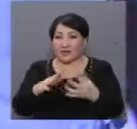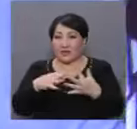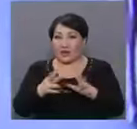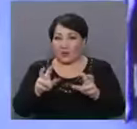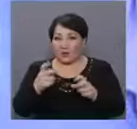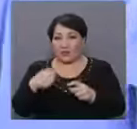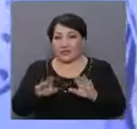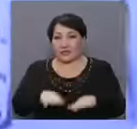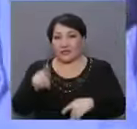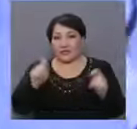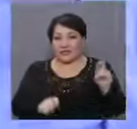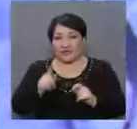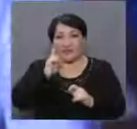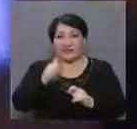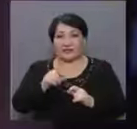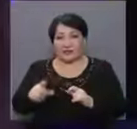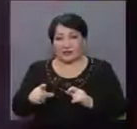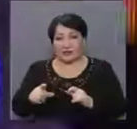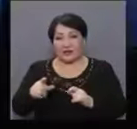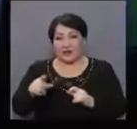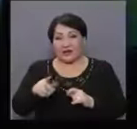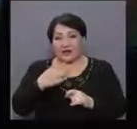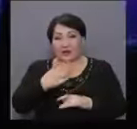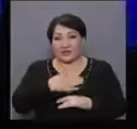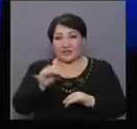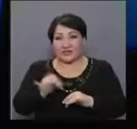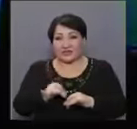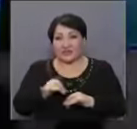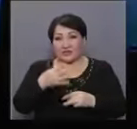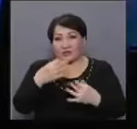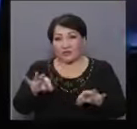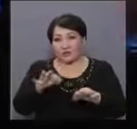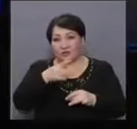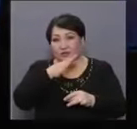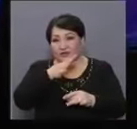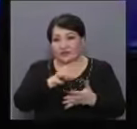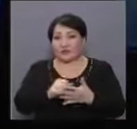өңірден келген жастар, еріктілермен және бос уақытын аулау сынды жұмыстары бар.